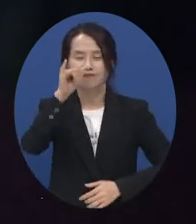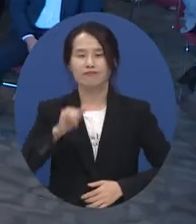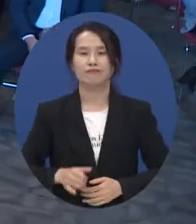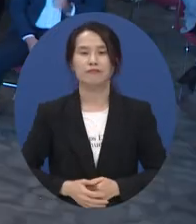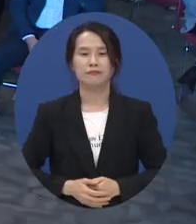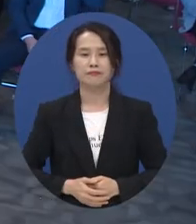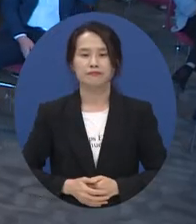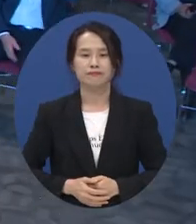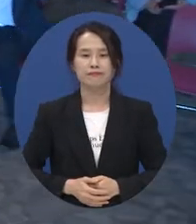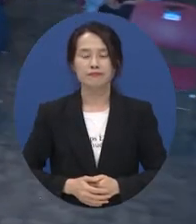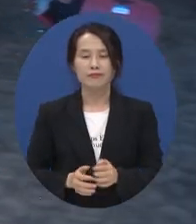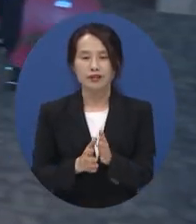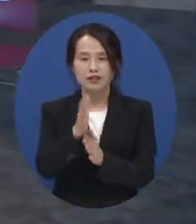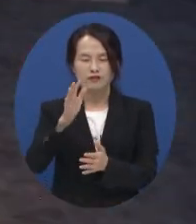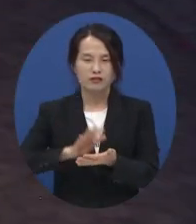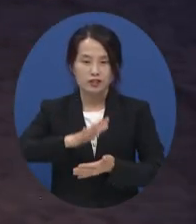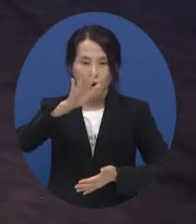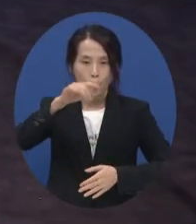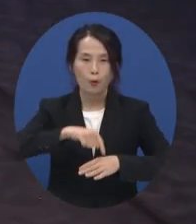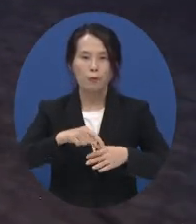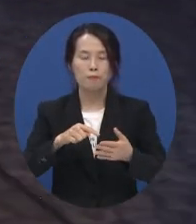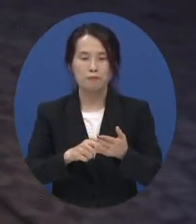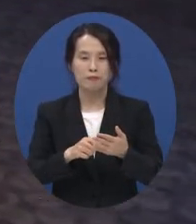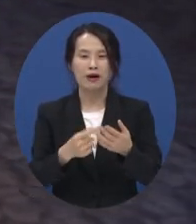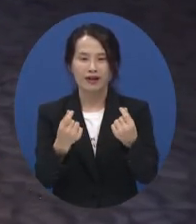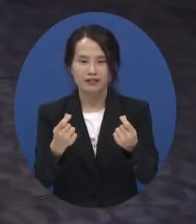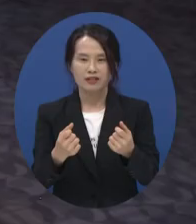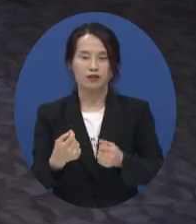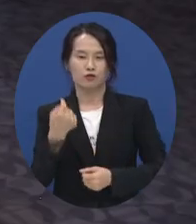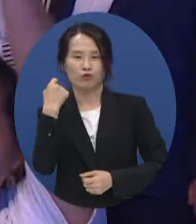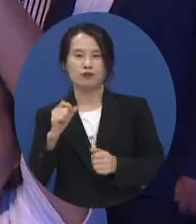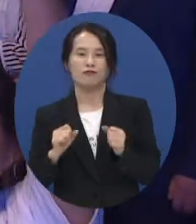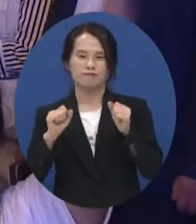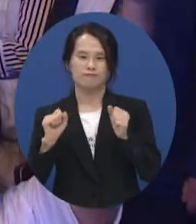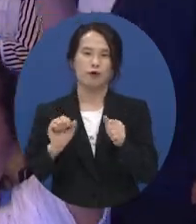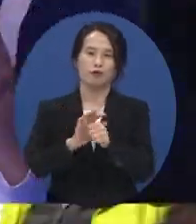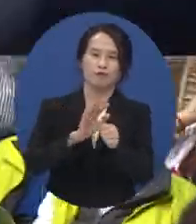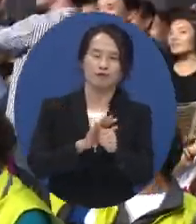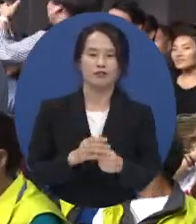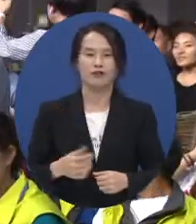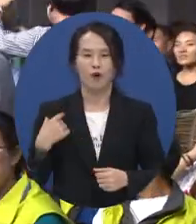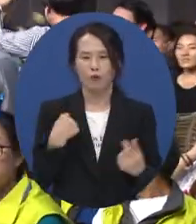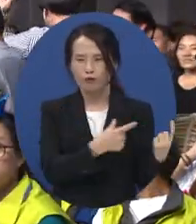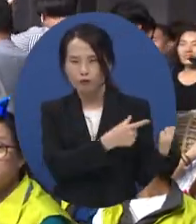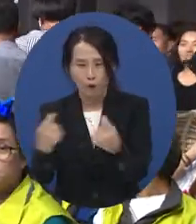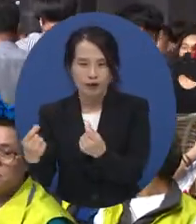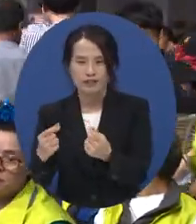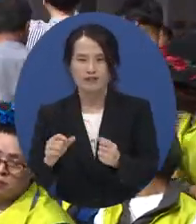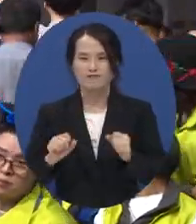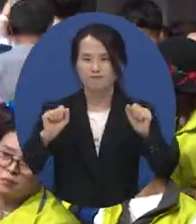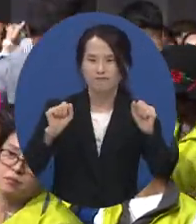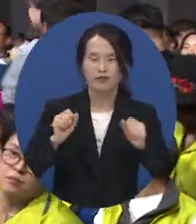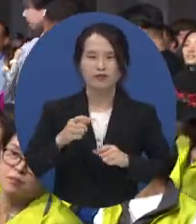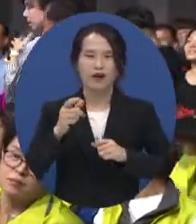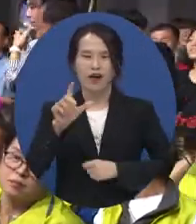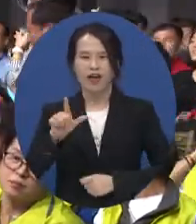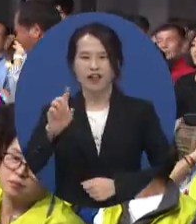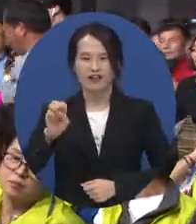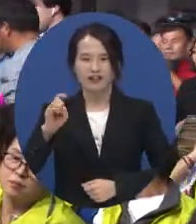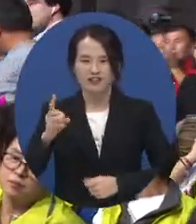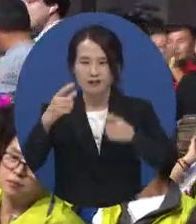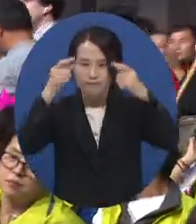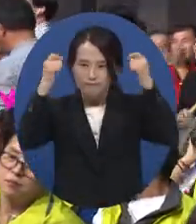지원됩니다. 시군의 열정만큼 응원전도 뜨거웠습니다. 단체복으로 단합한 곳부터 LED 머리띠와